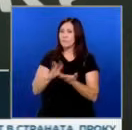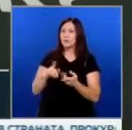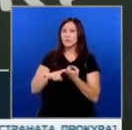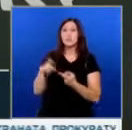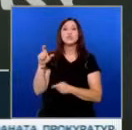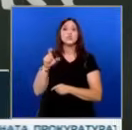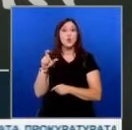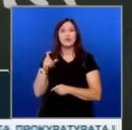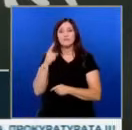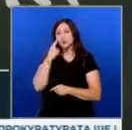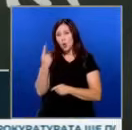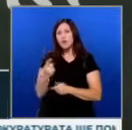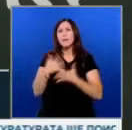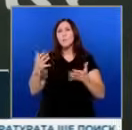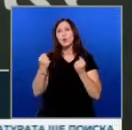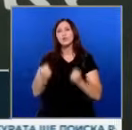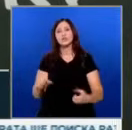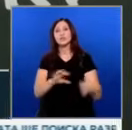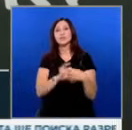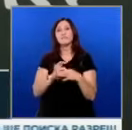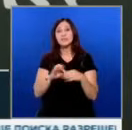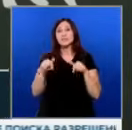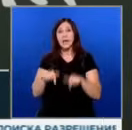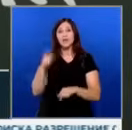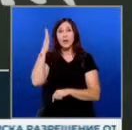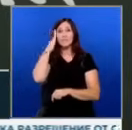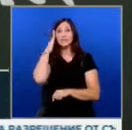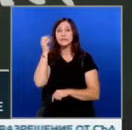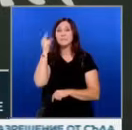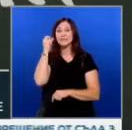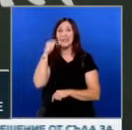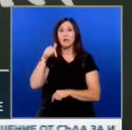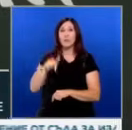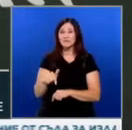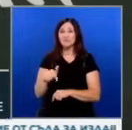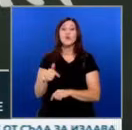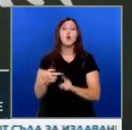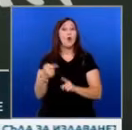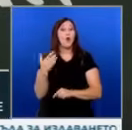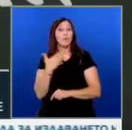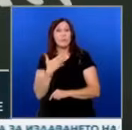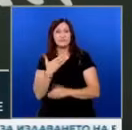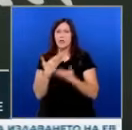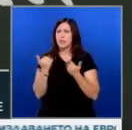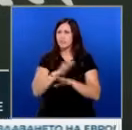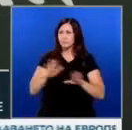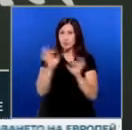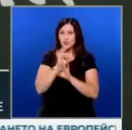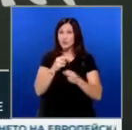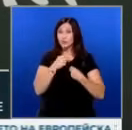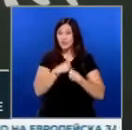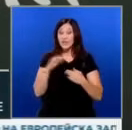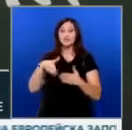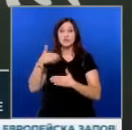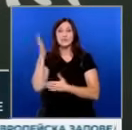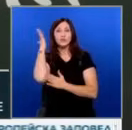с оглед на много тежките зависимости на сегашния министър-председател Главчев от Пеевски, нямаме абсолютно никакво доверие,